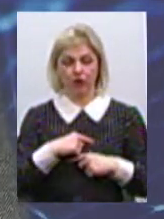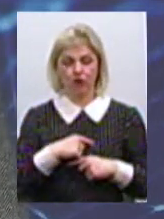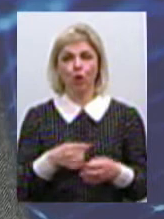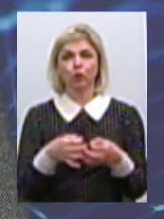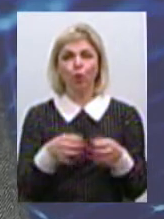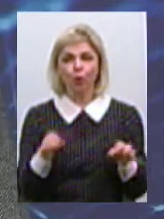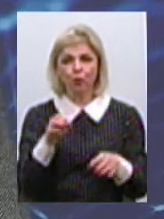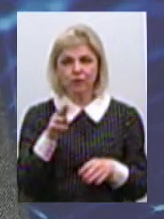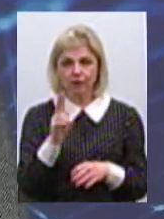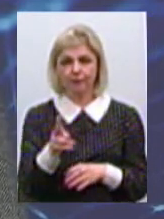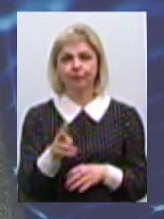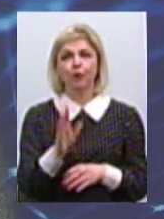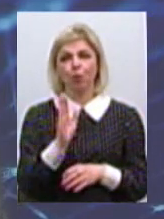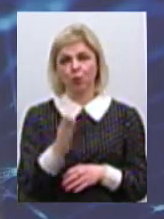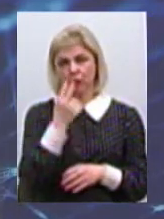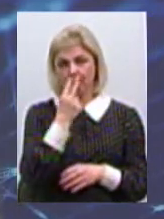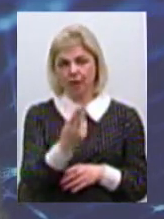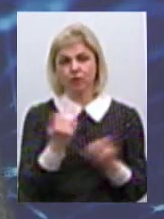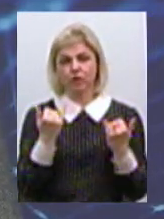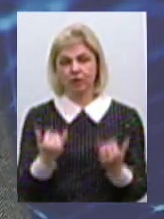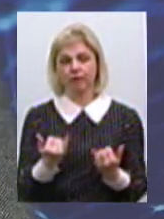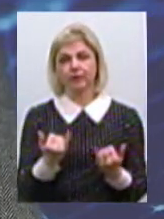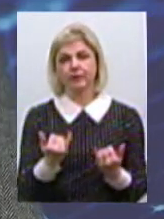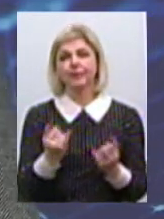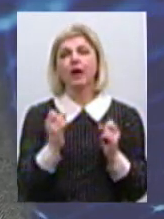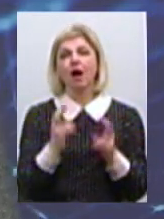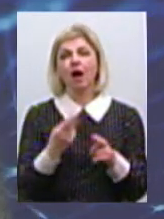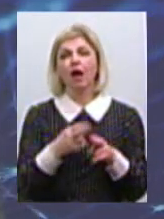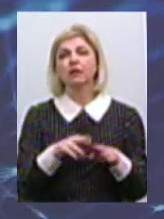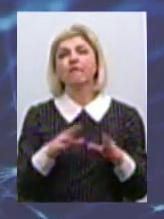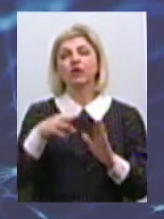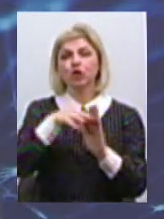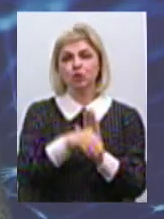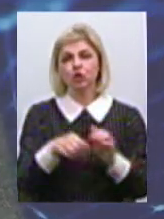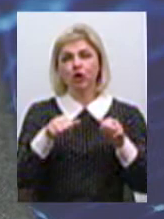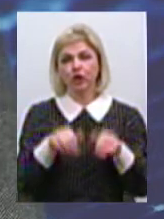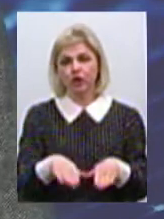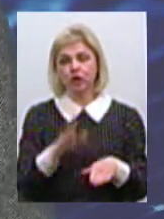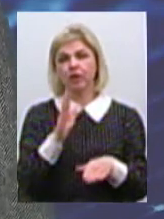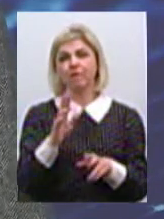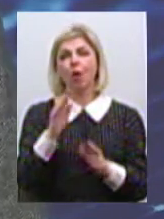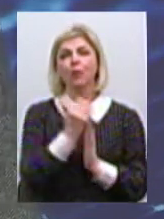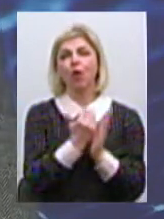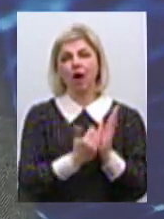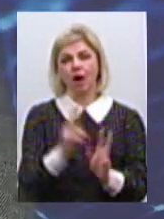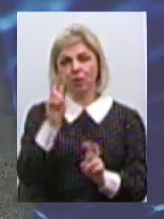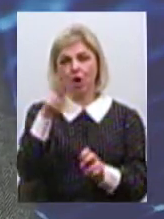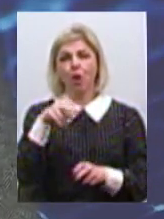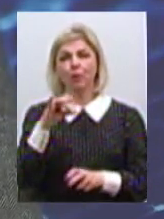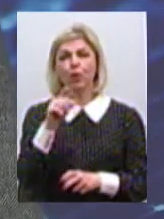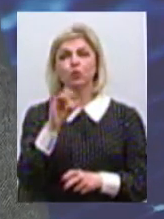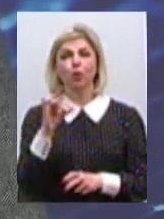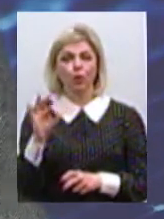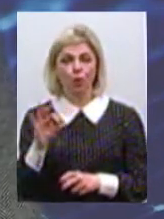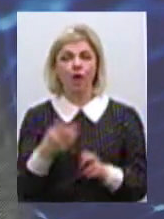допуск. Ми вже будемо бачити, зараз внесуть рішення МКУ, внесуть в Прозоро. І нам розблокують тендер.